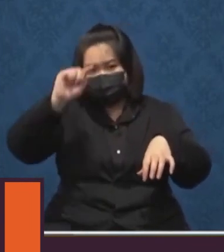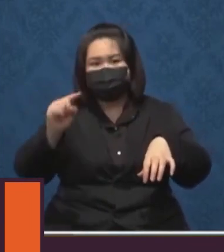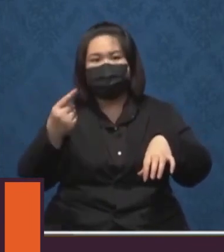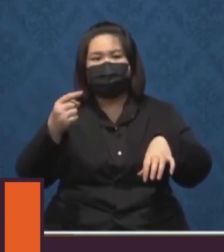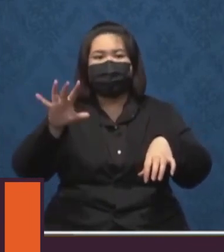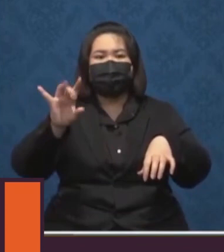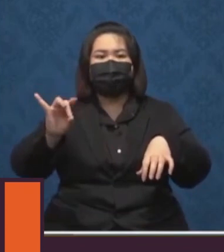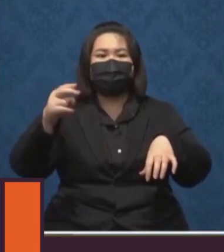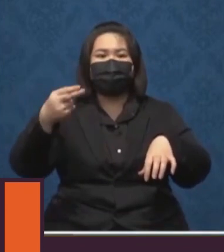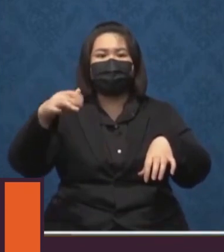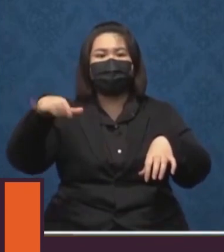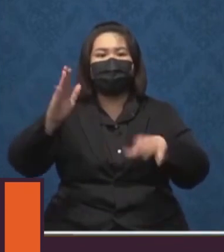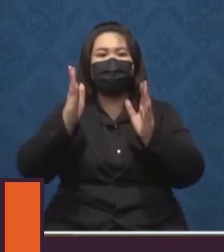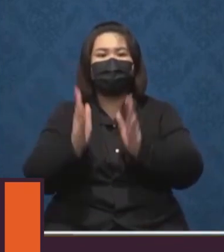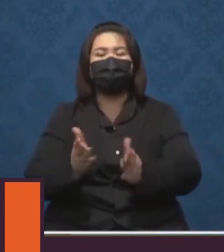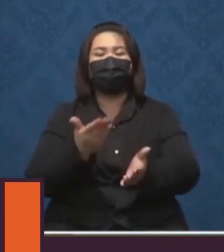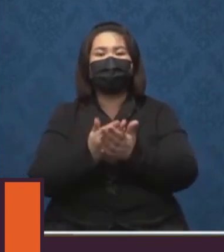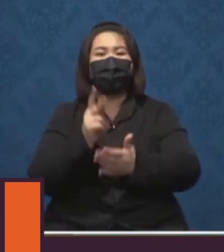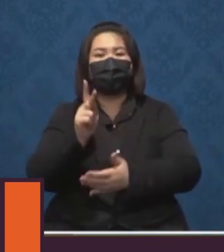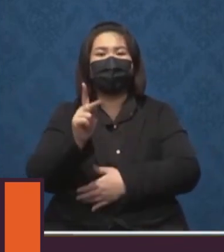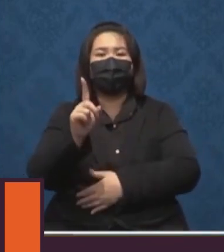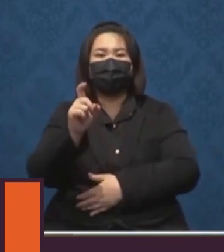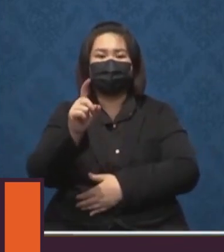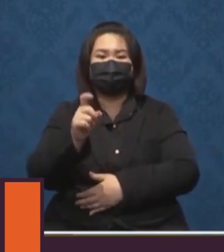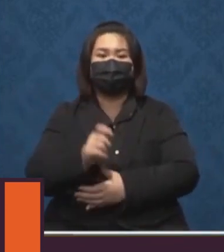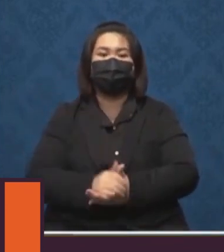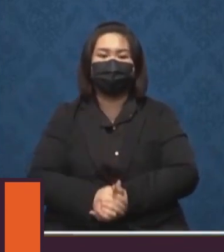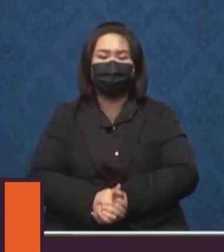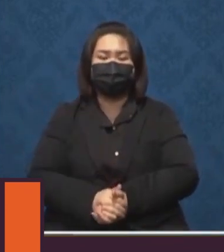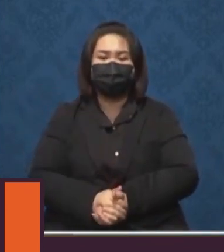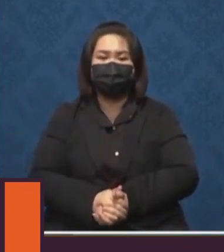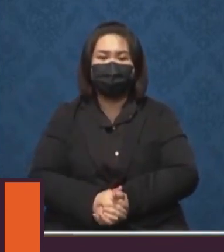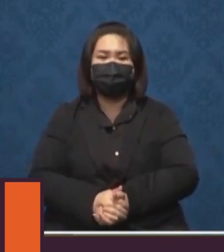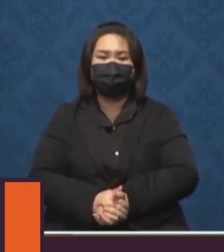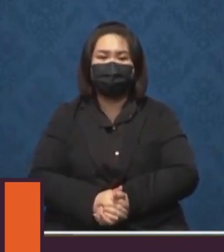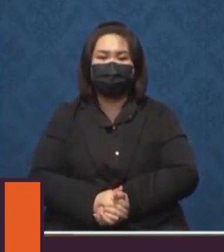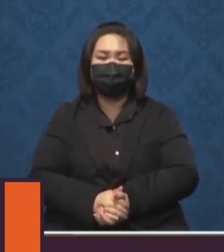าสในการเข้าถึงเงินกู้เพื่อการศึกษาในส่วนนี้ด้วยครับ